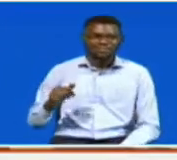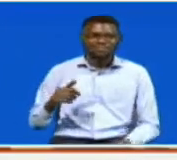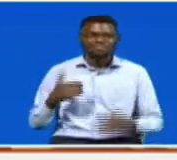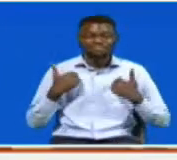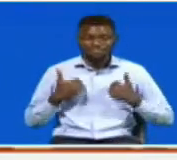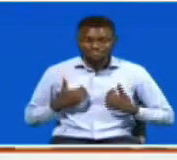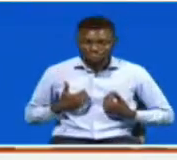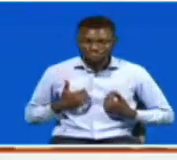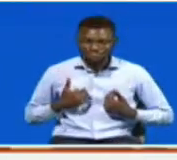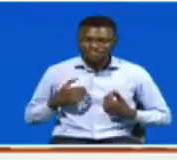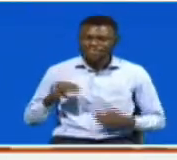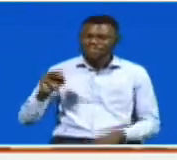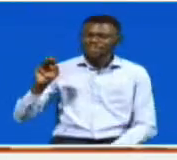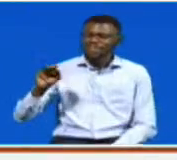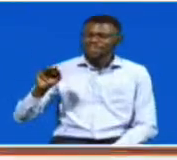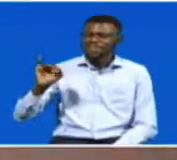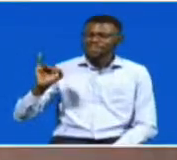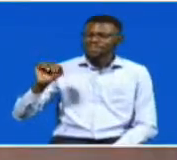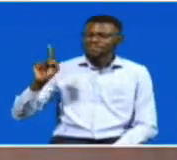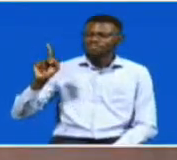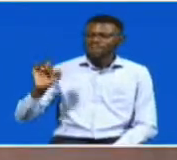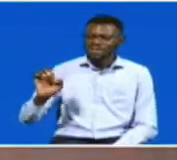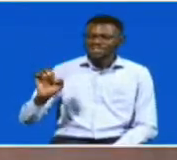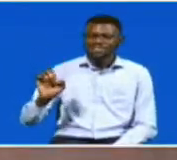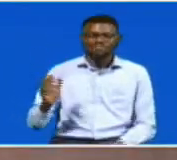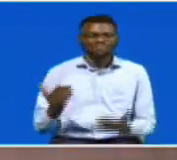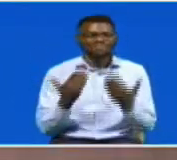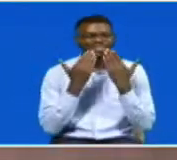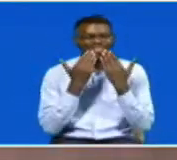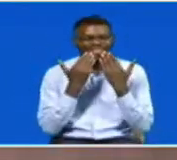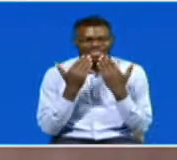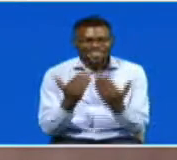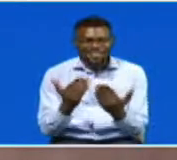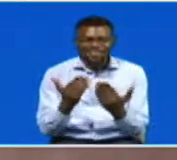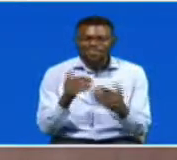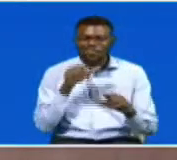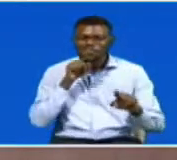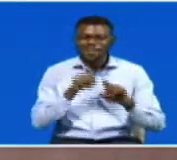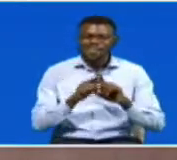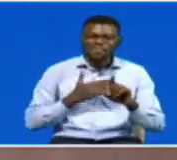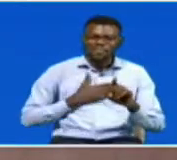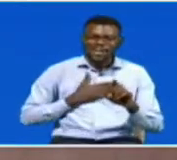ni Mike Ekutan. Asante sana ndugu Mike kwa taarifa hiyo.